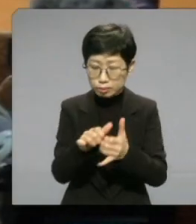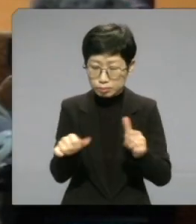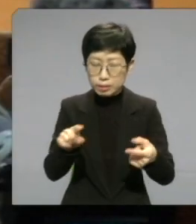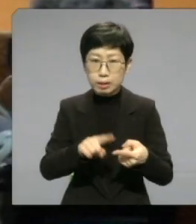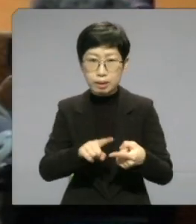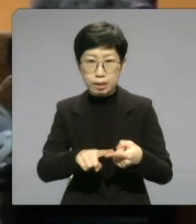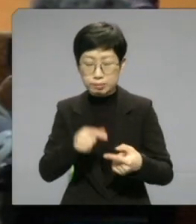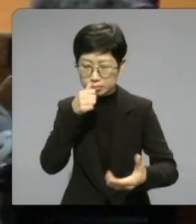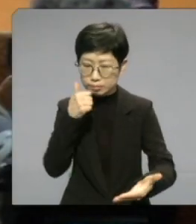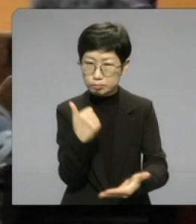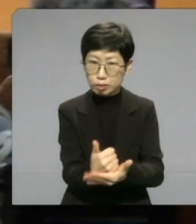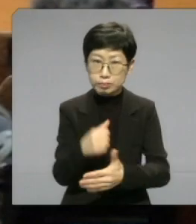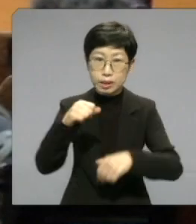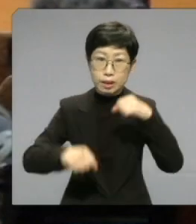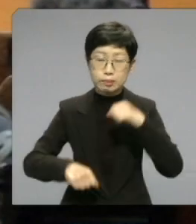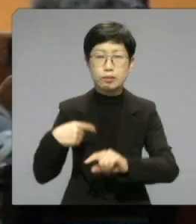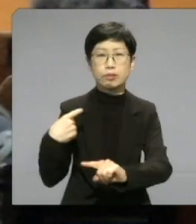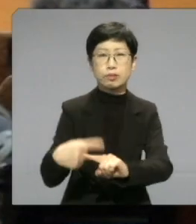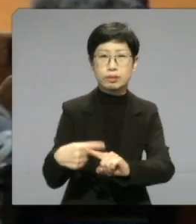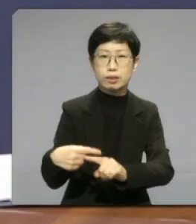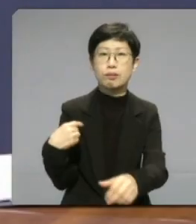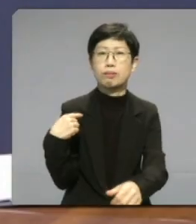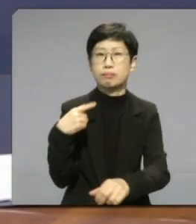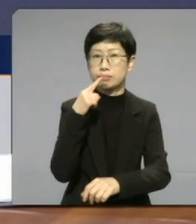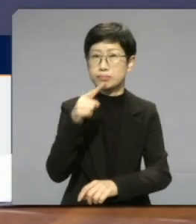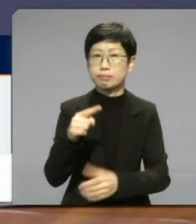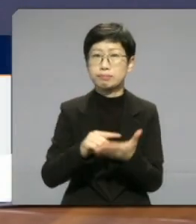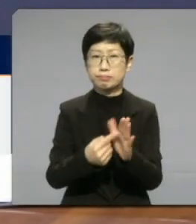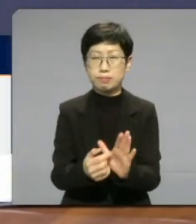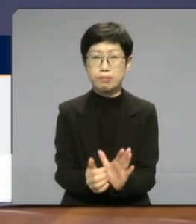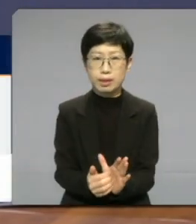반인도적 범죄라고 몰아붙였습니다.